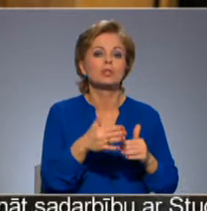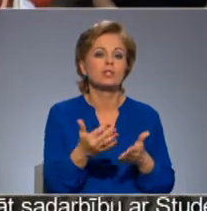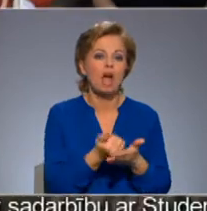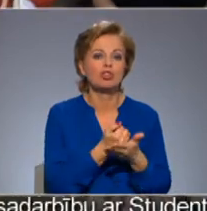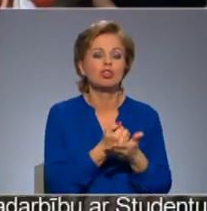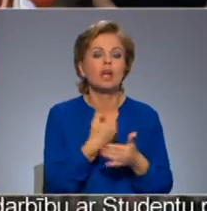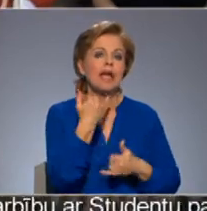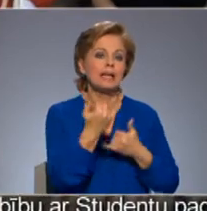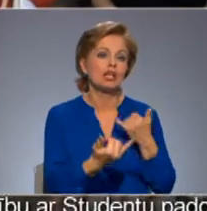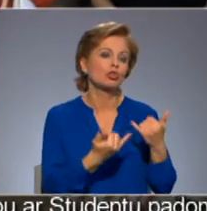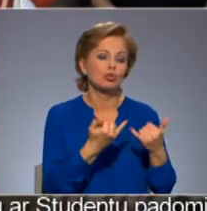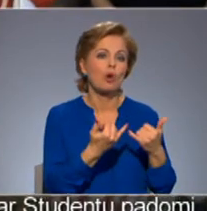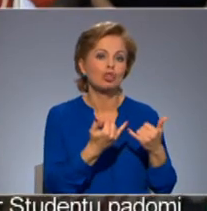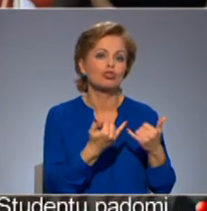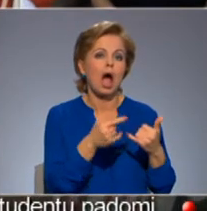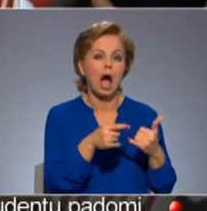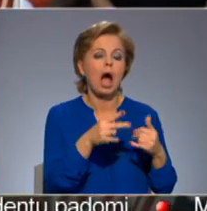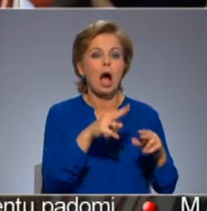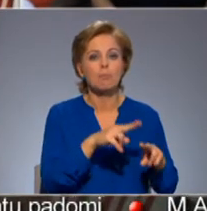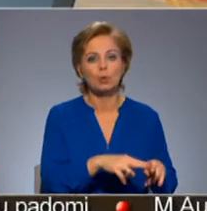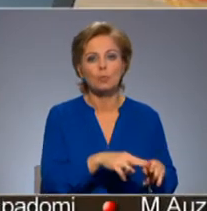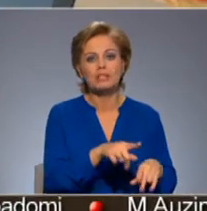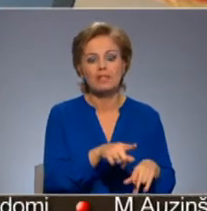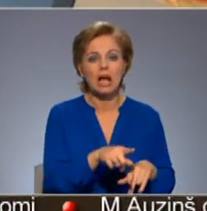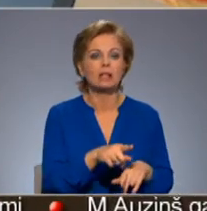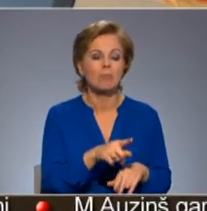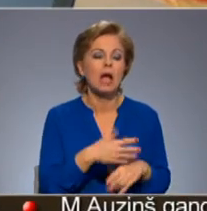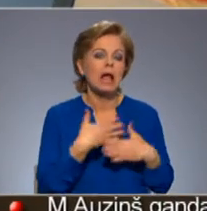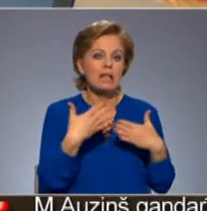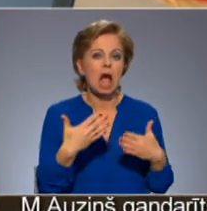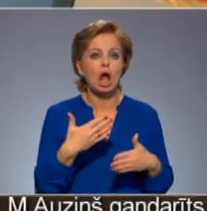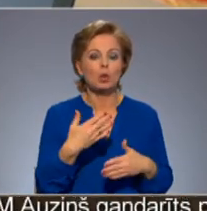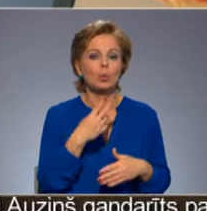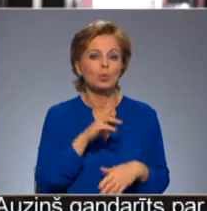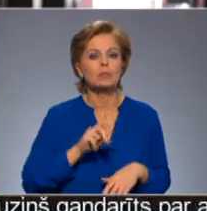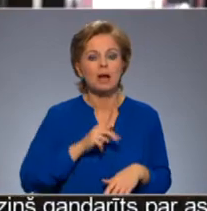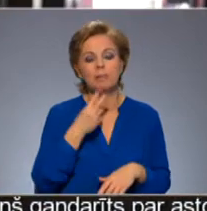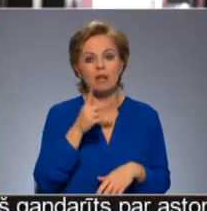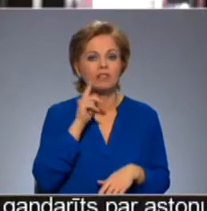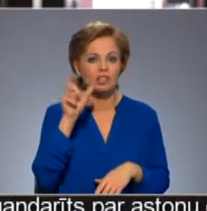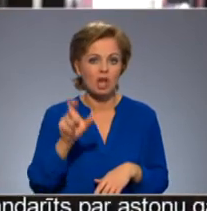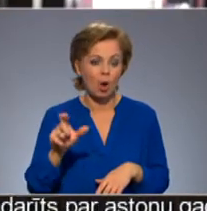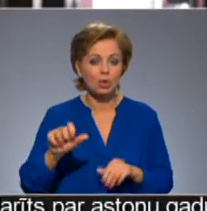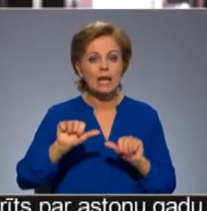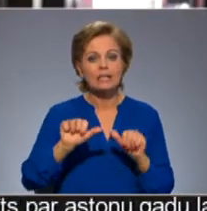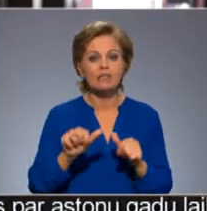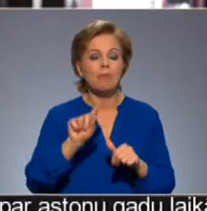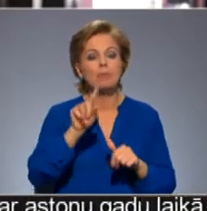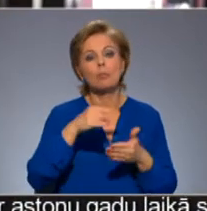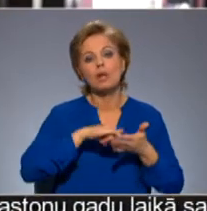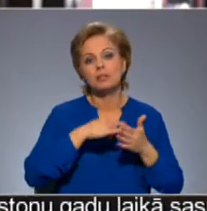ilgstošās aprūpes vietām. Mēs noteikti lielu uzmanību pievērsīsim jaunatnai. Mēs esam izveidojuši arī divus pilotus,